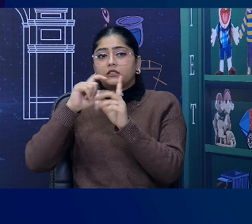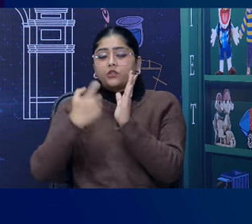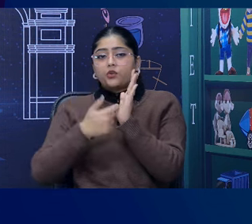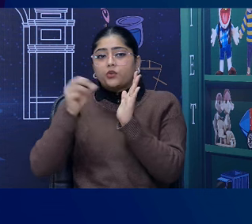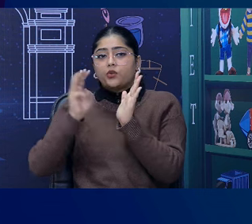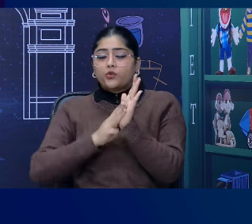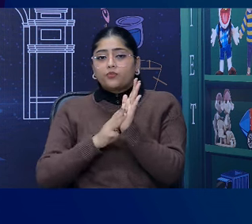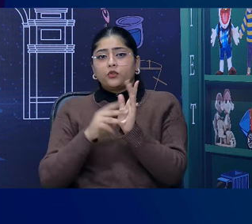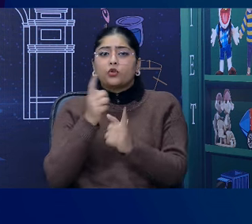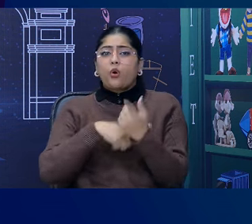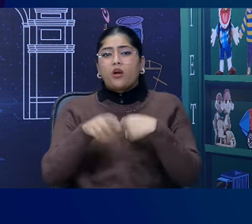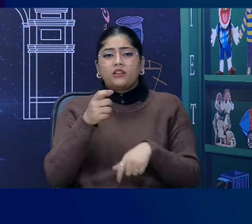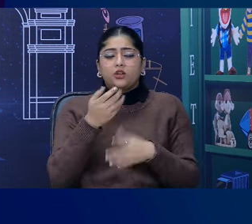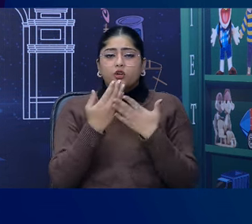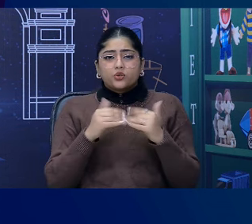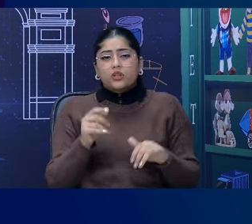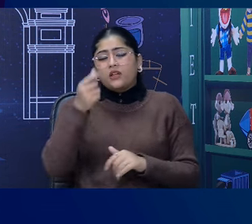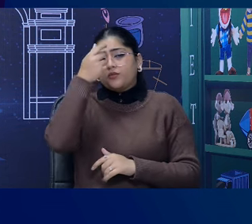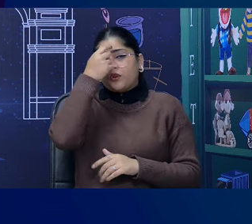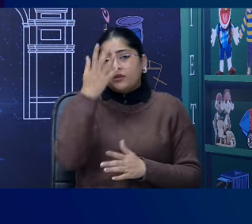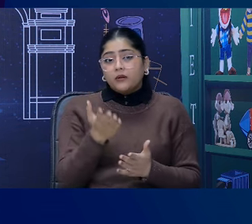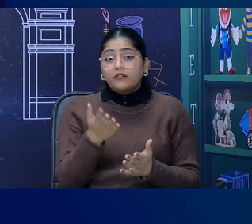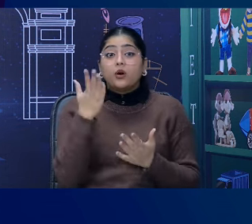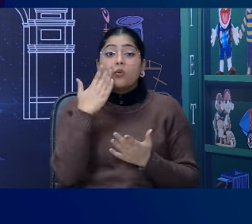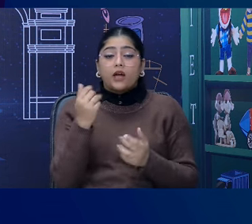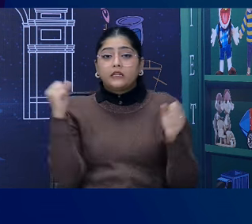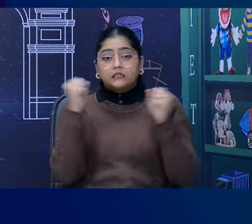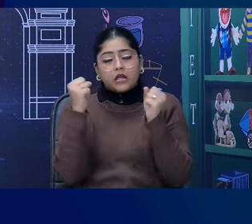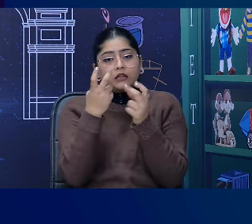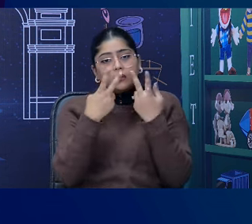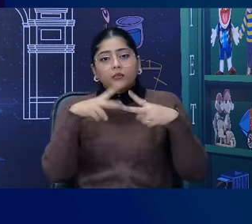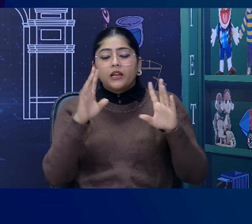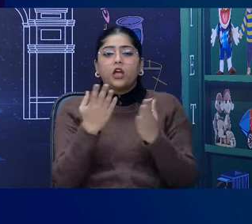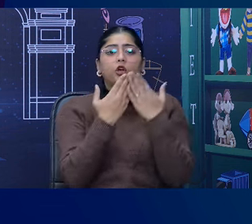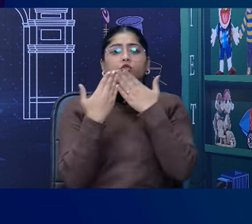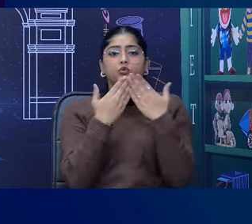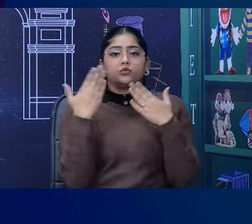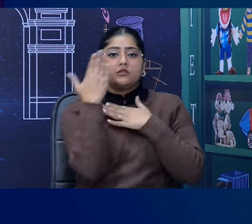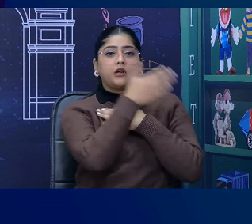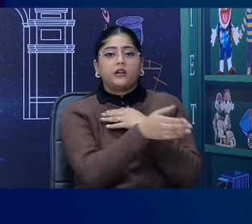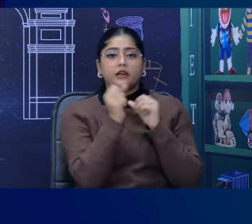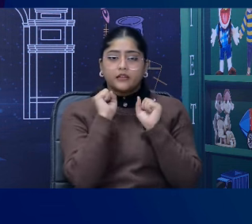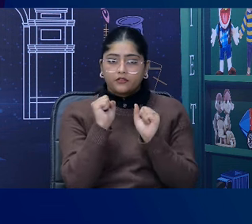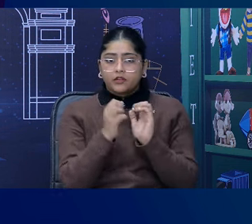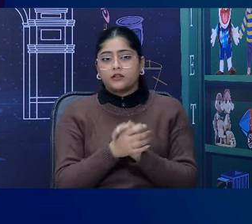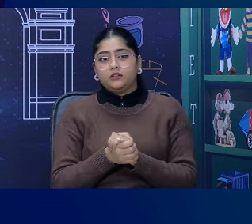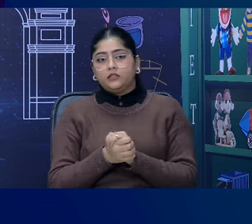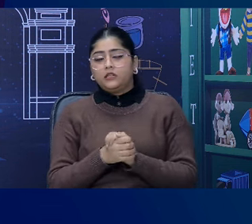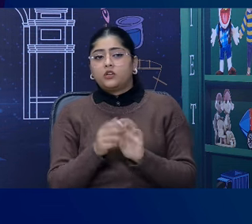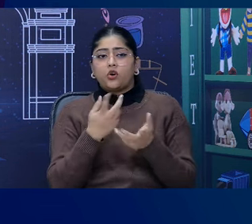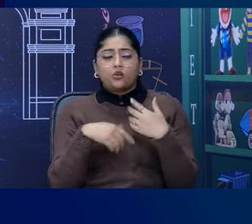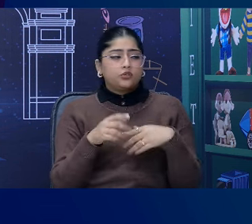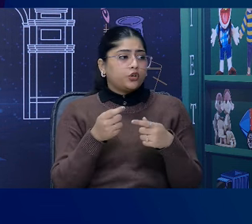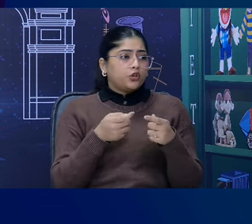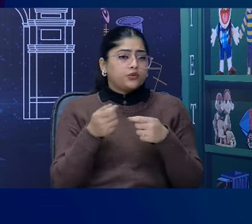चाहिए तो गैस क्या कहता है पहला अलार्म स्टेज की हाय बहुत सर्दी है बहुत सर्दी है बहुत सर्दी है दूसरा है रेजिस्टेंस चलो